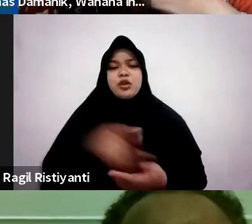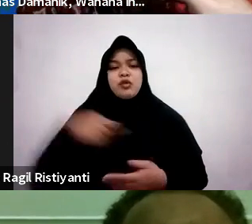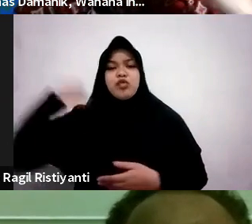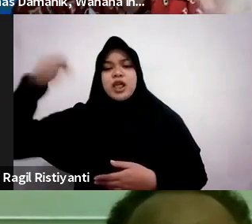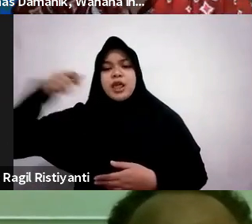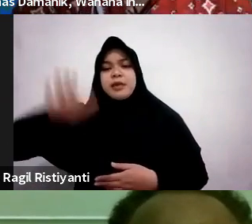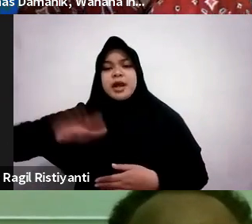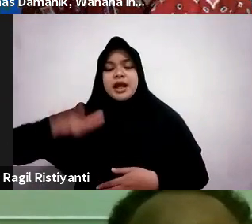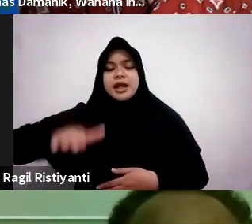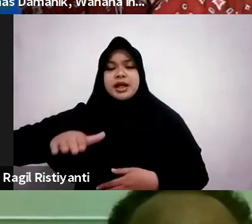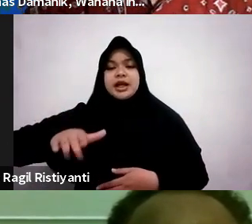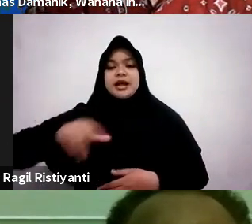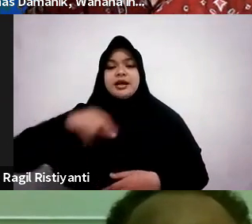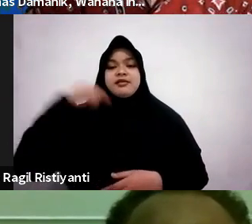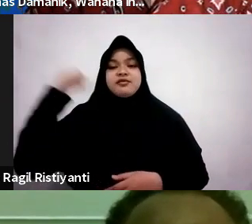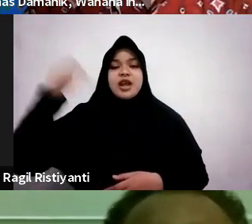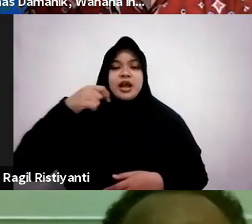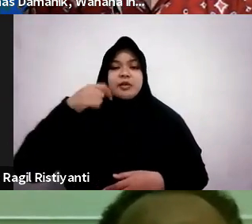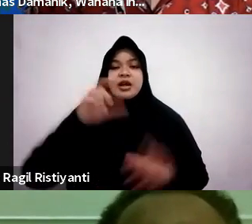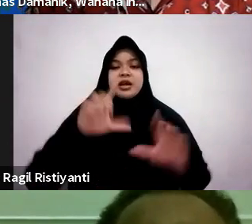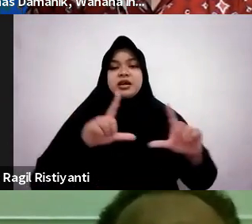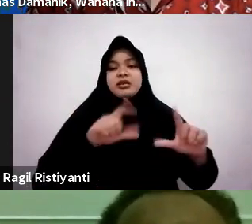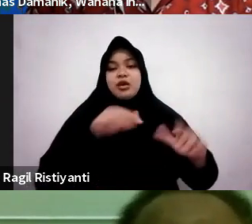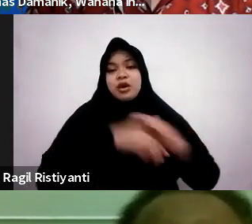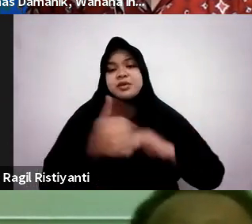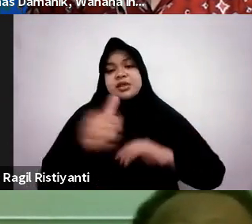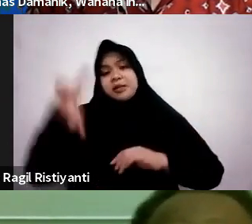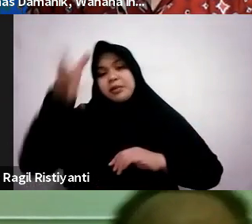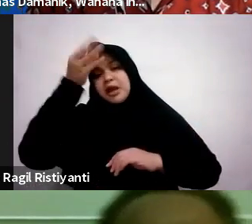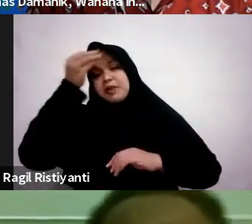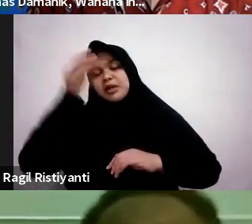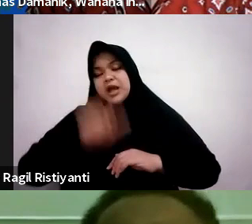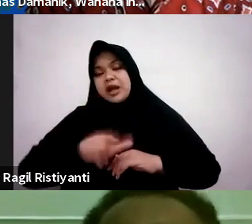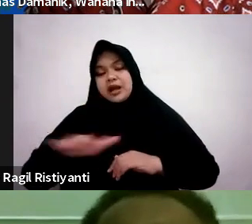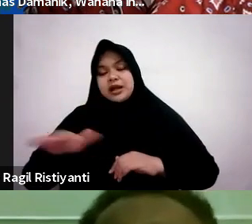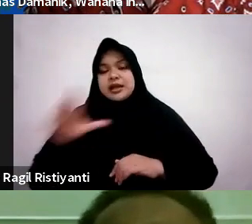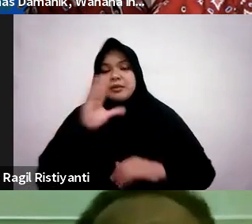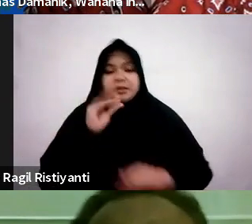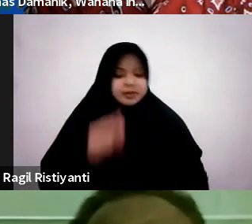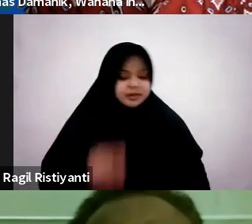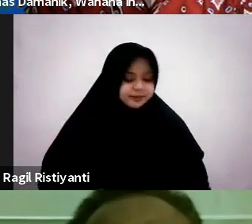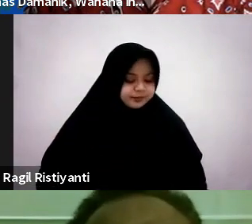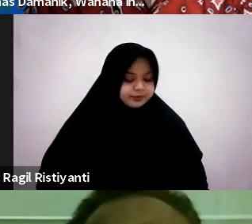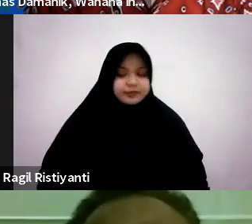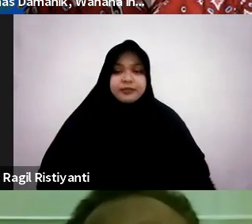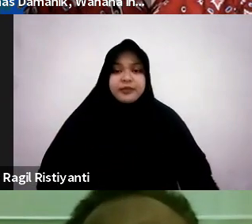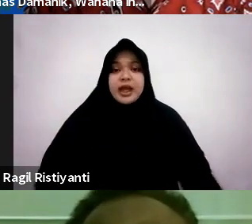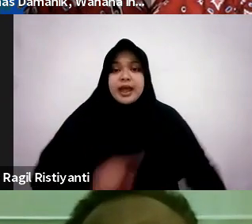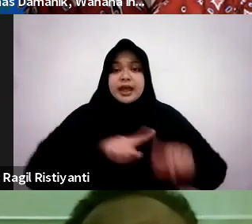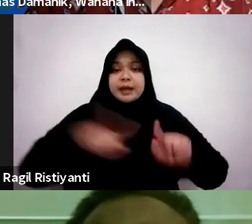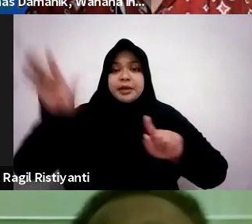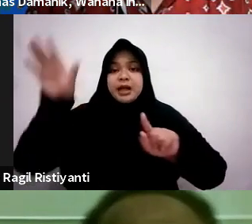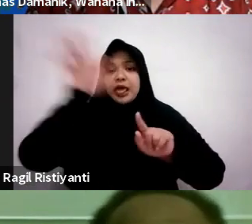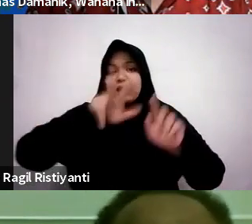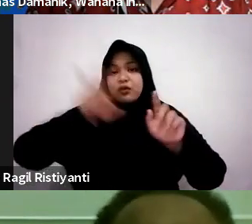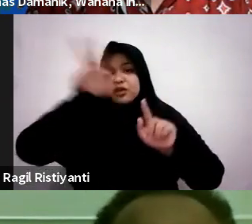dimaksud dengan film dokumenter anak adalah film yang bisa dipahami oleh anak umur 6-12 tahun gitu Jadi emang anak-anak tapi low Vision anak